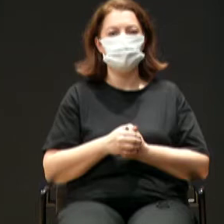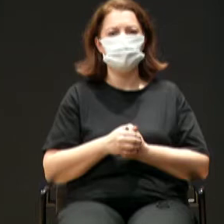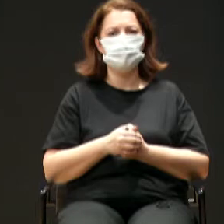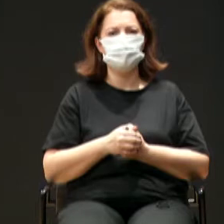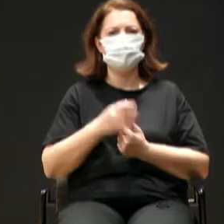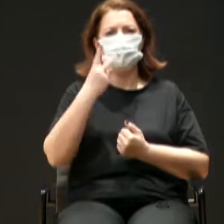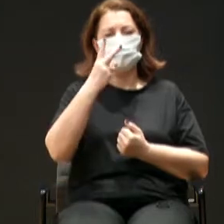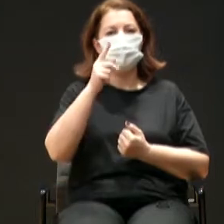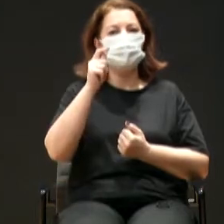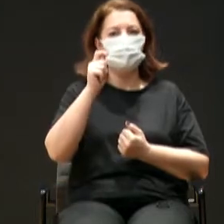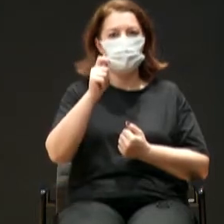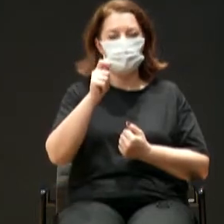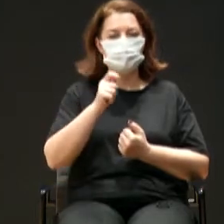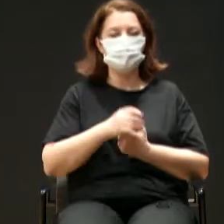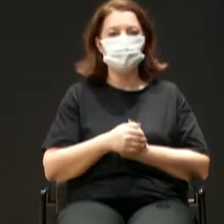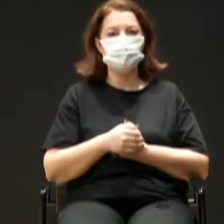İki Temmuz,